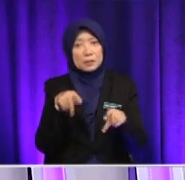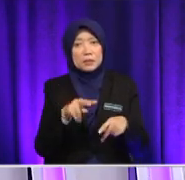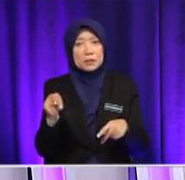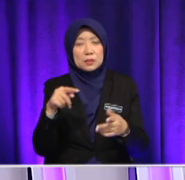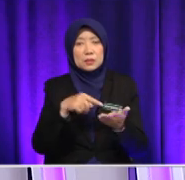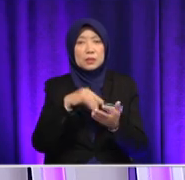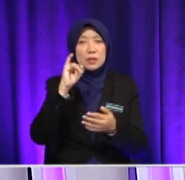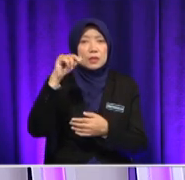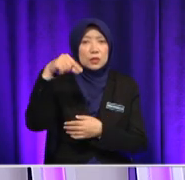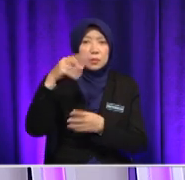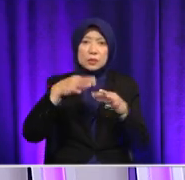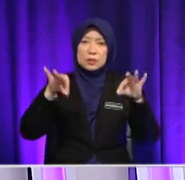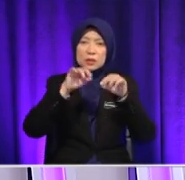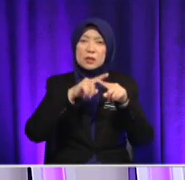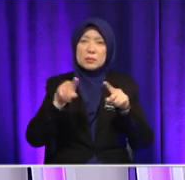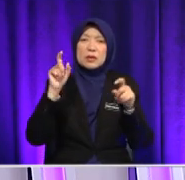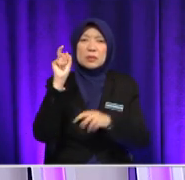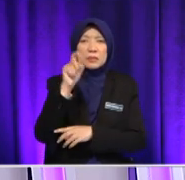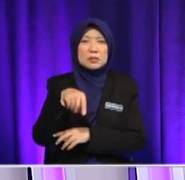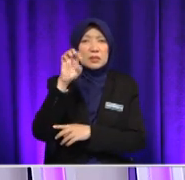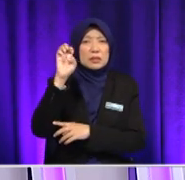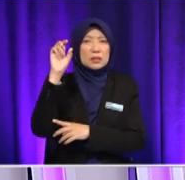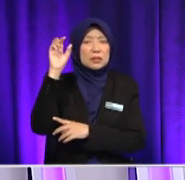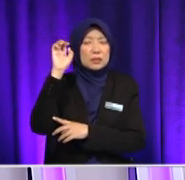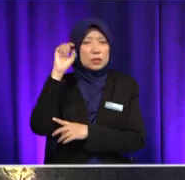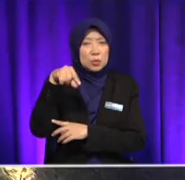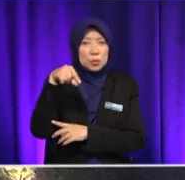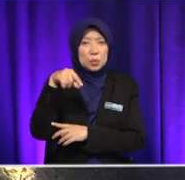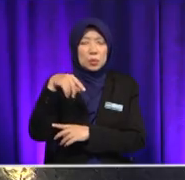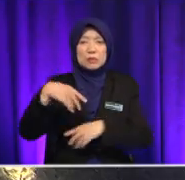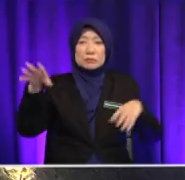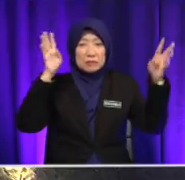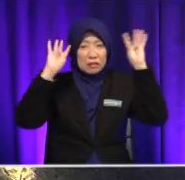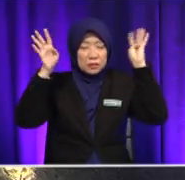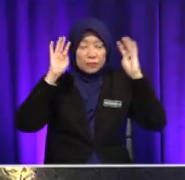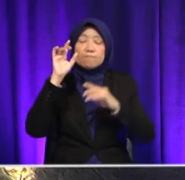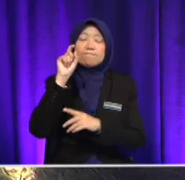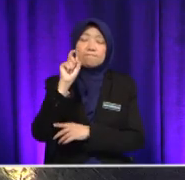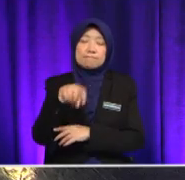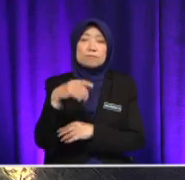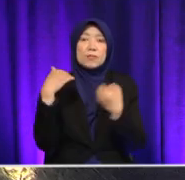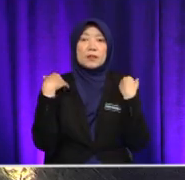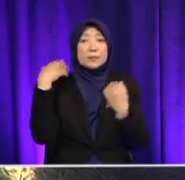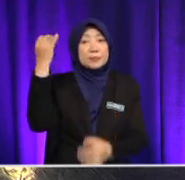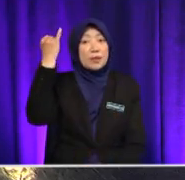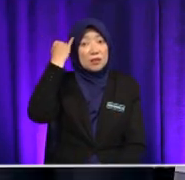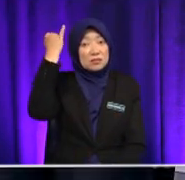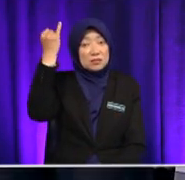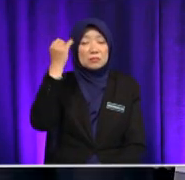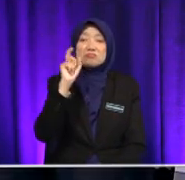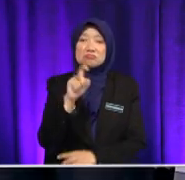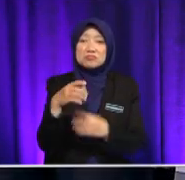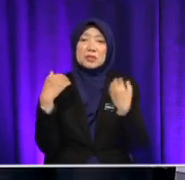yang penting tapi mereka juga kena tinggi EQ yaitu dengan punya kreativitible biasanya untuk mendapatkan ide